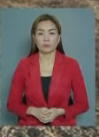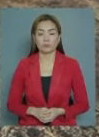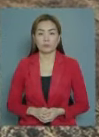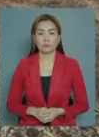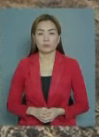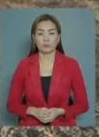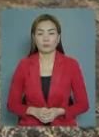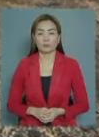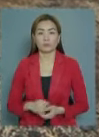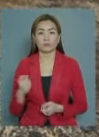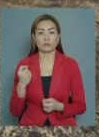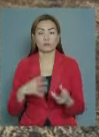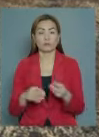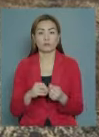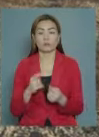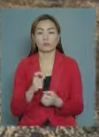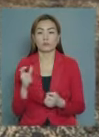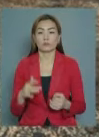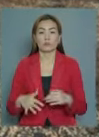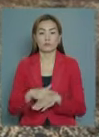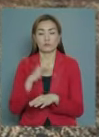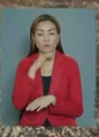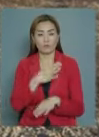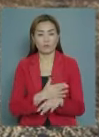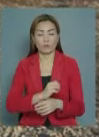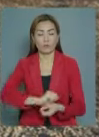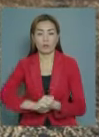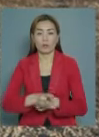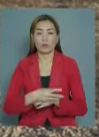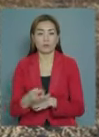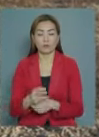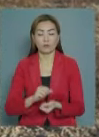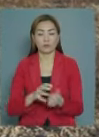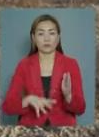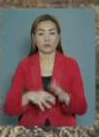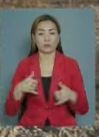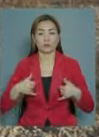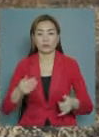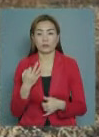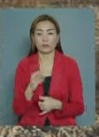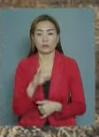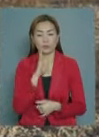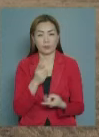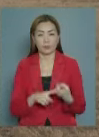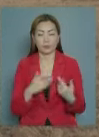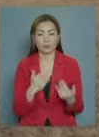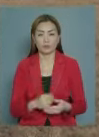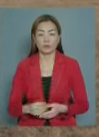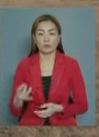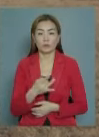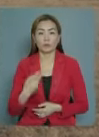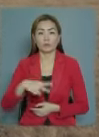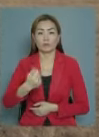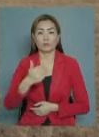кеңде кейін қарай отырған шаруашылықтар бар. Иә. Тасып суарып беріп отқан, бірақ бәрі осы жем өзеніне байланысты.